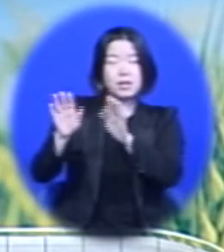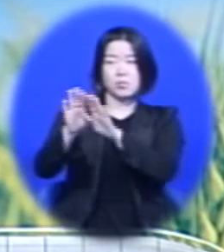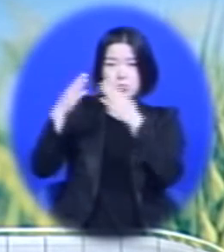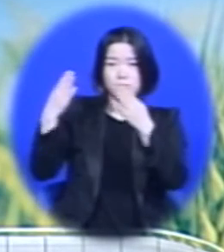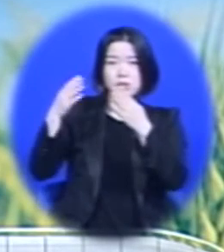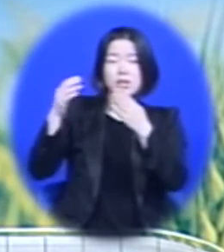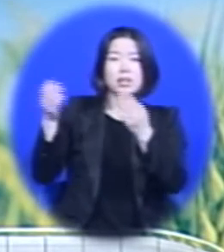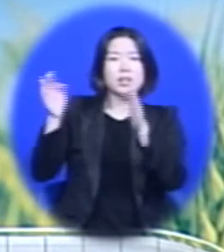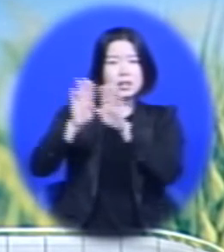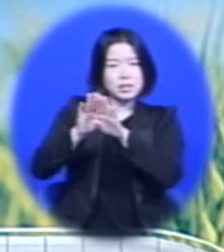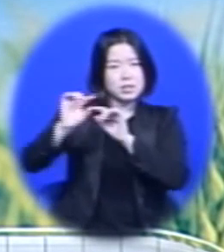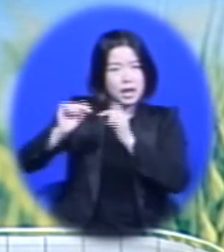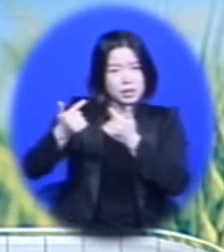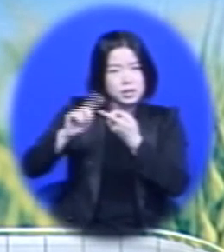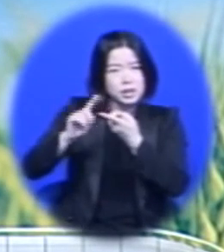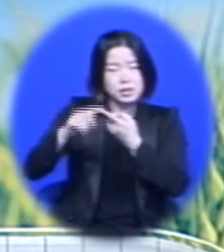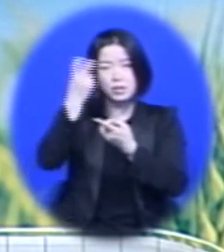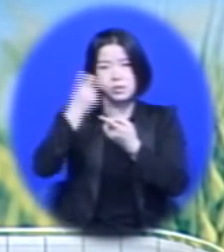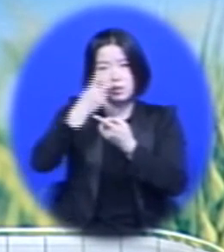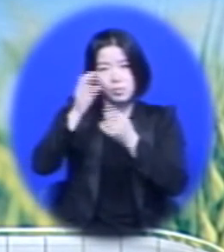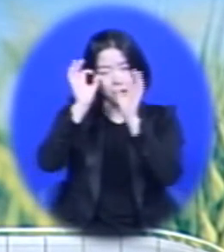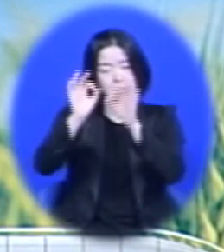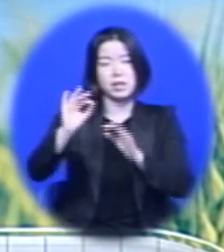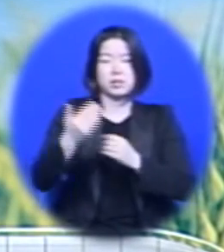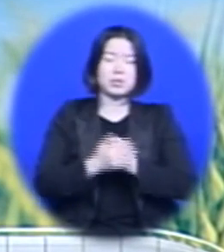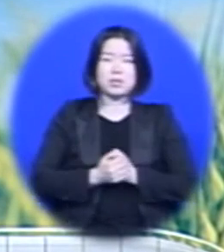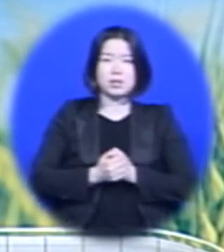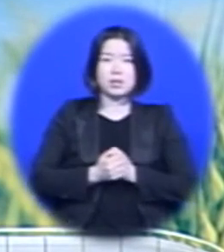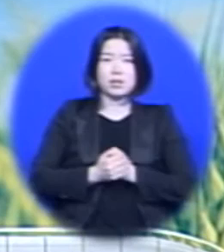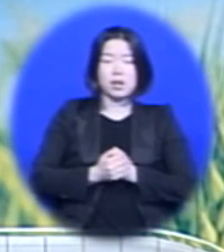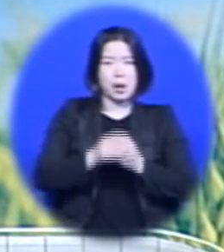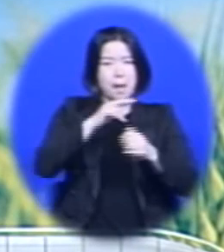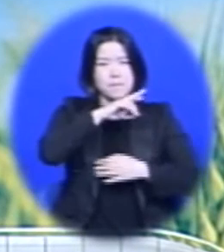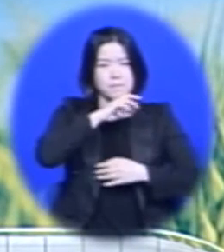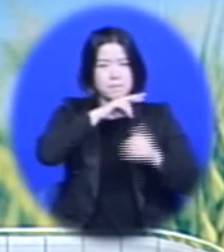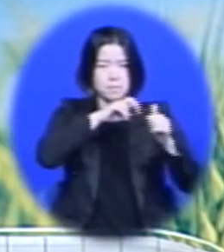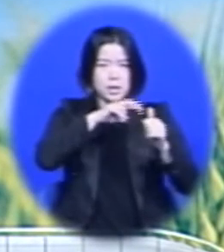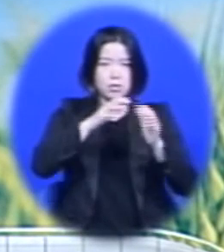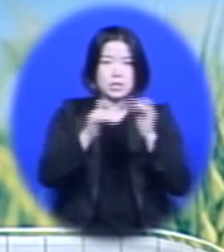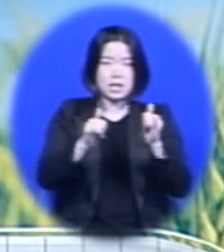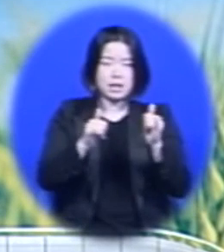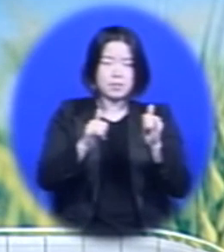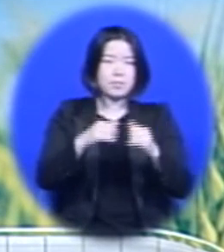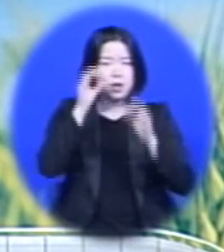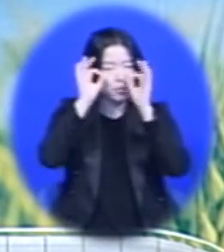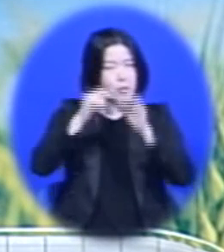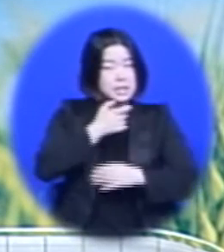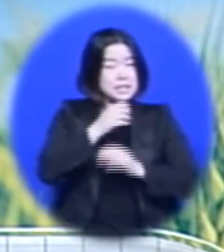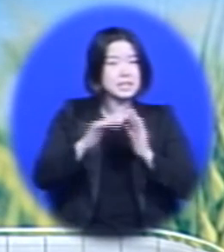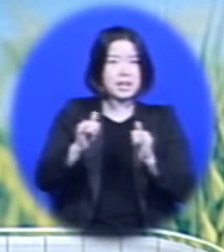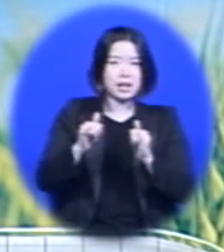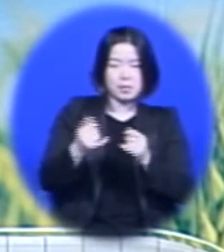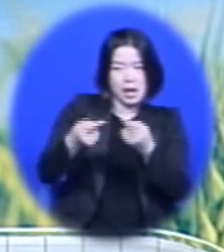향한 문이 닫혀져 있지는 않는지를 돌아봐야 됩니다. 미운 사람, 꼴보기 싫은 사람,